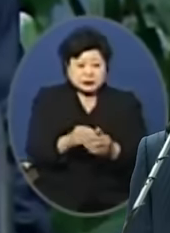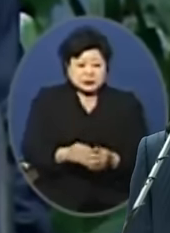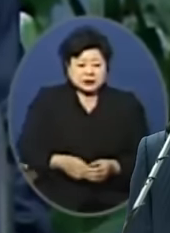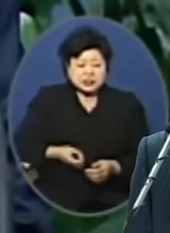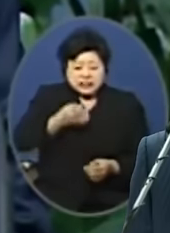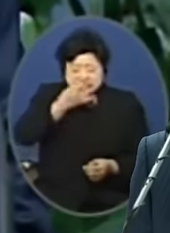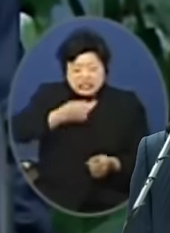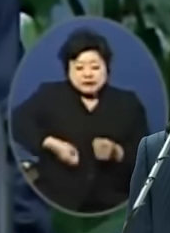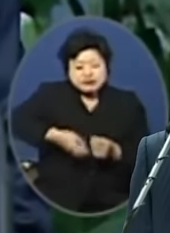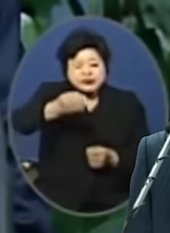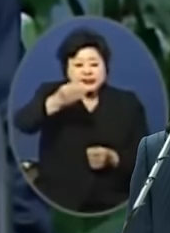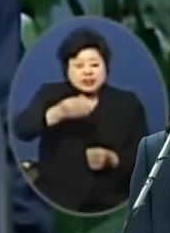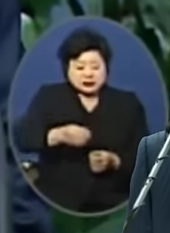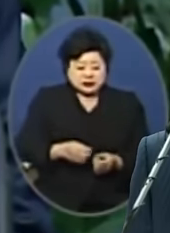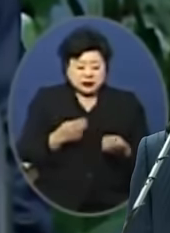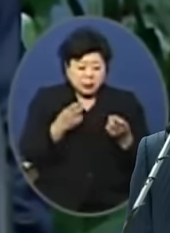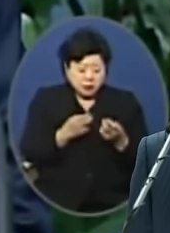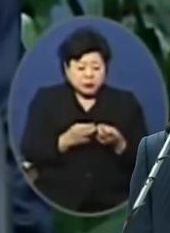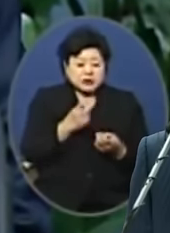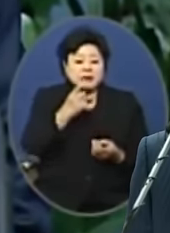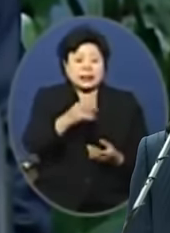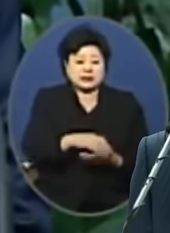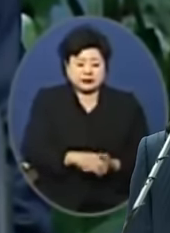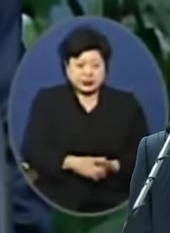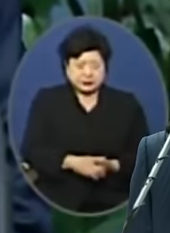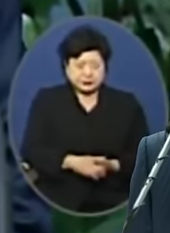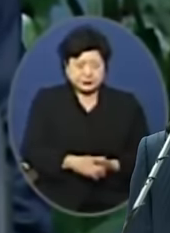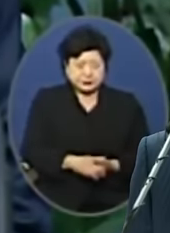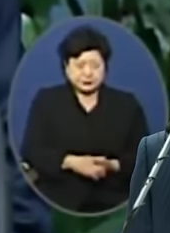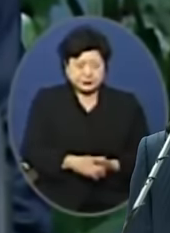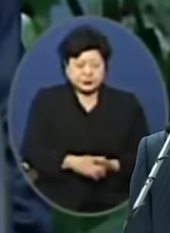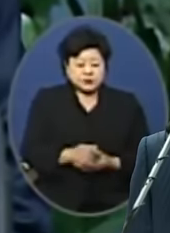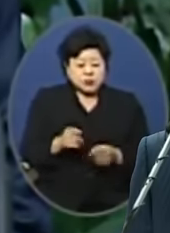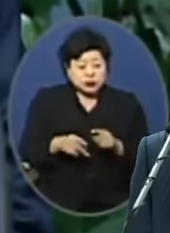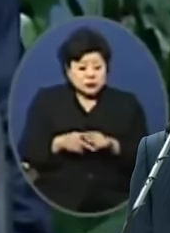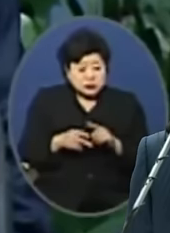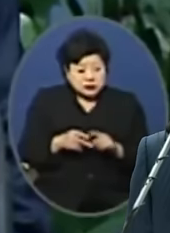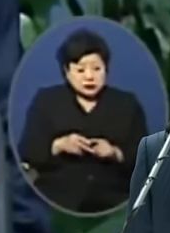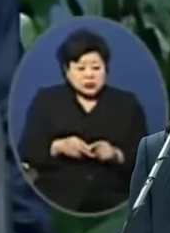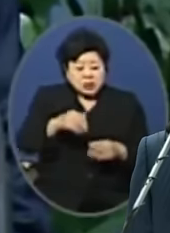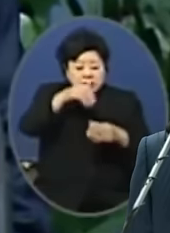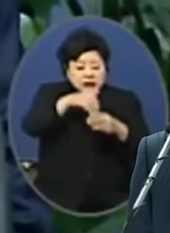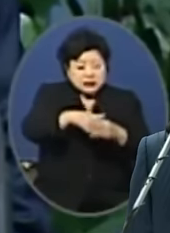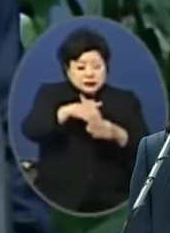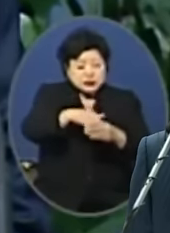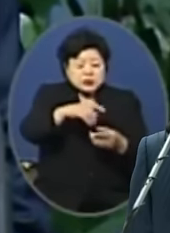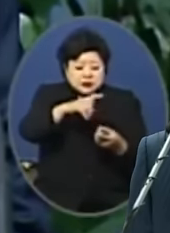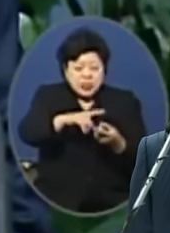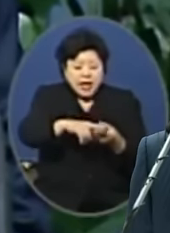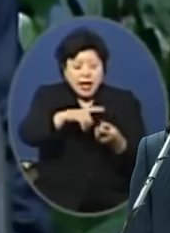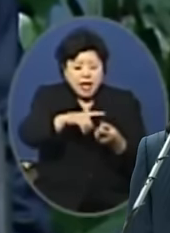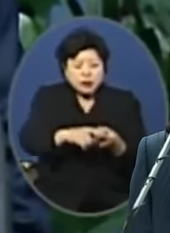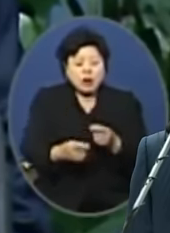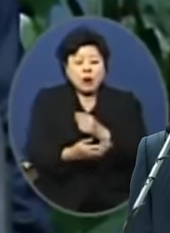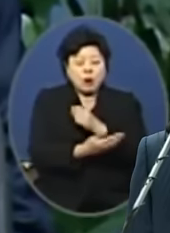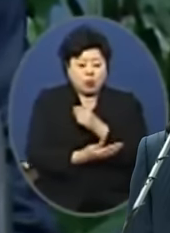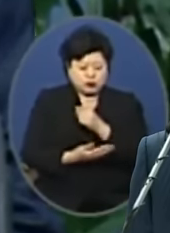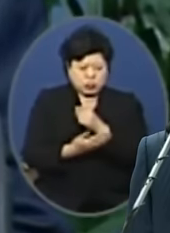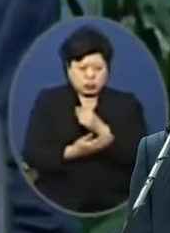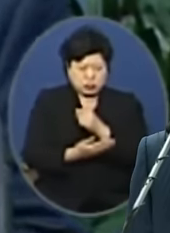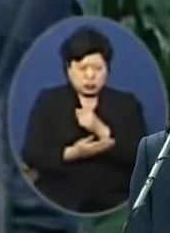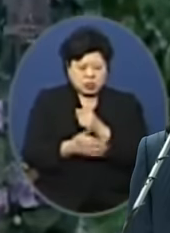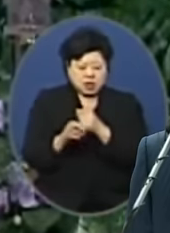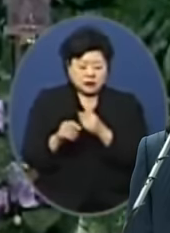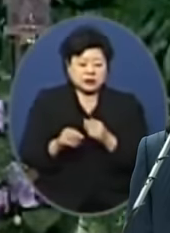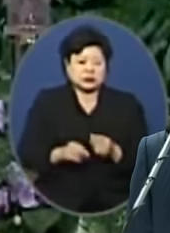원리로 우리에게 설명한 때도 있습니다. 무엇이든지 씨는 심는 그대로 그두지 않습니까?